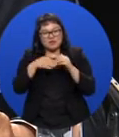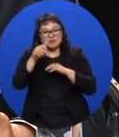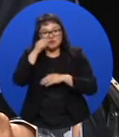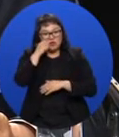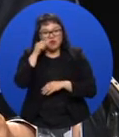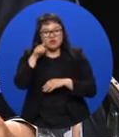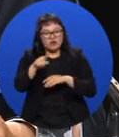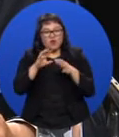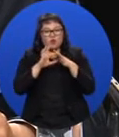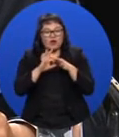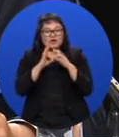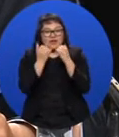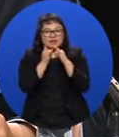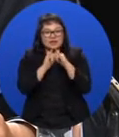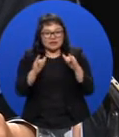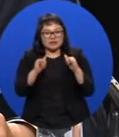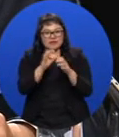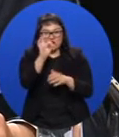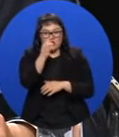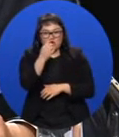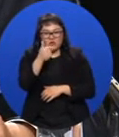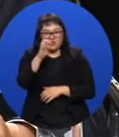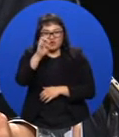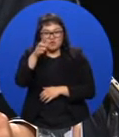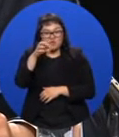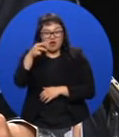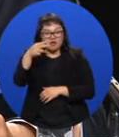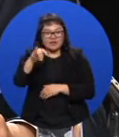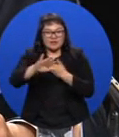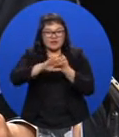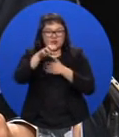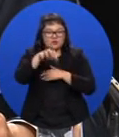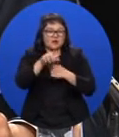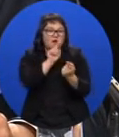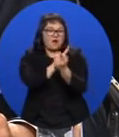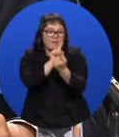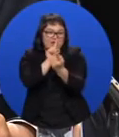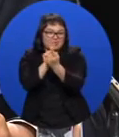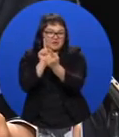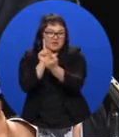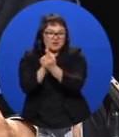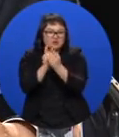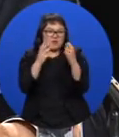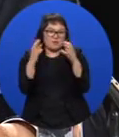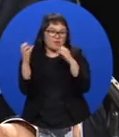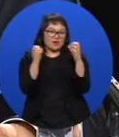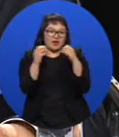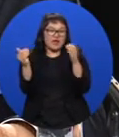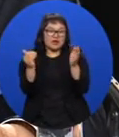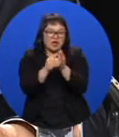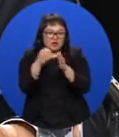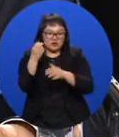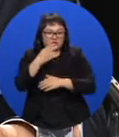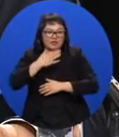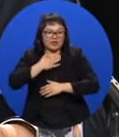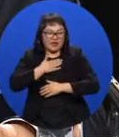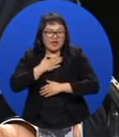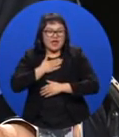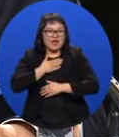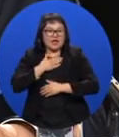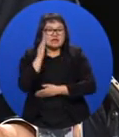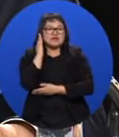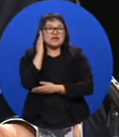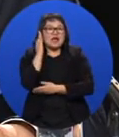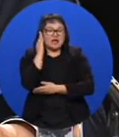그분의 관계자들을 온평리에서도 뵙고 다른 곳에서도 뵙고 의견들을 나눴습니다. 그리고 또한 저의 의견들을